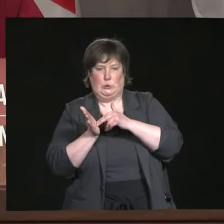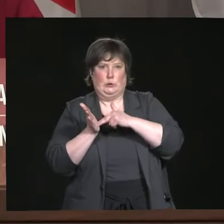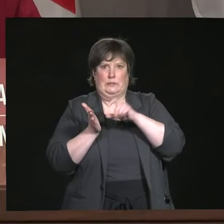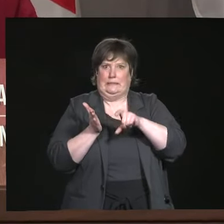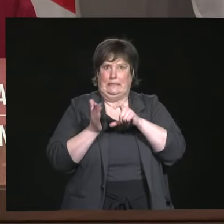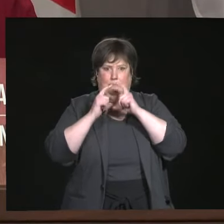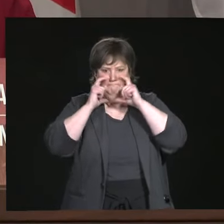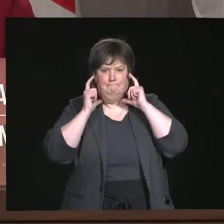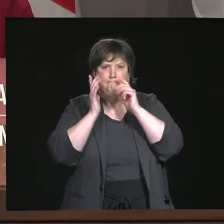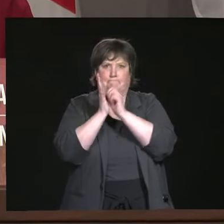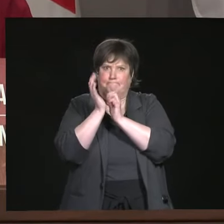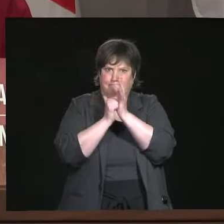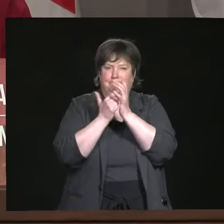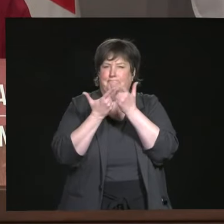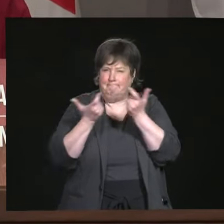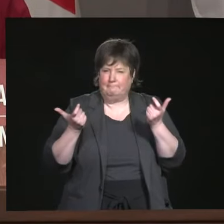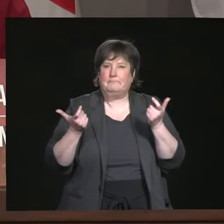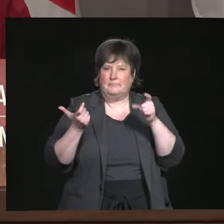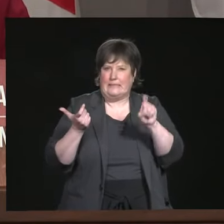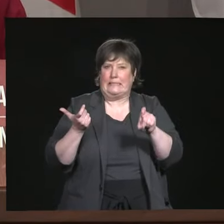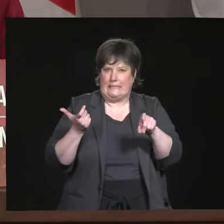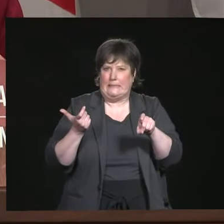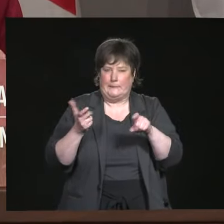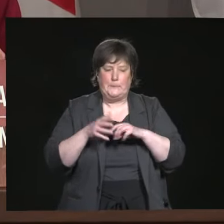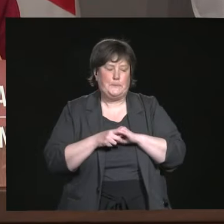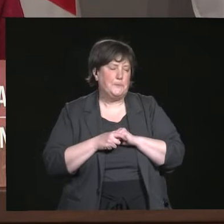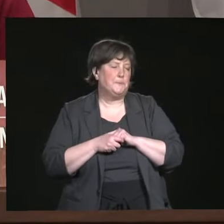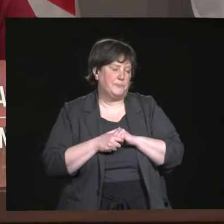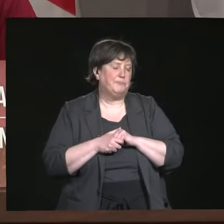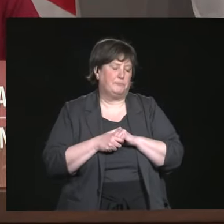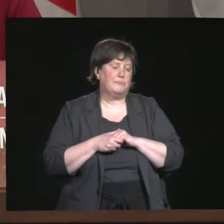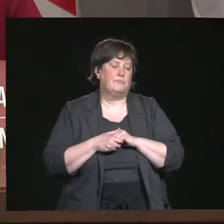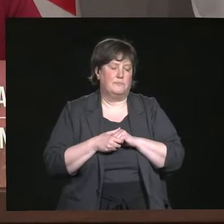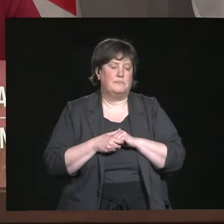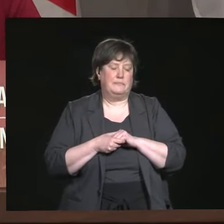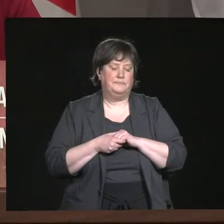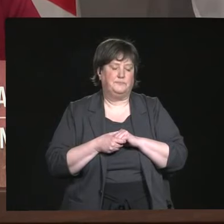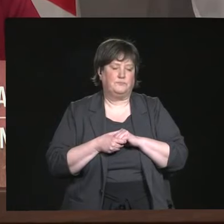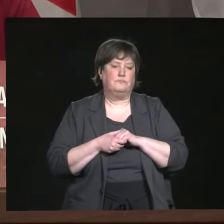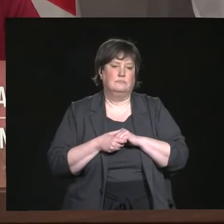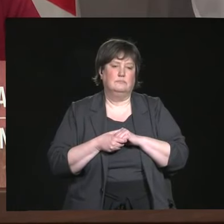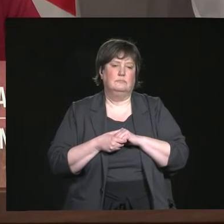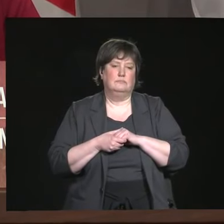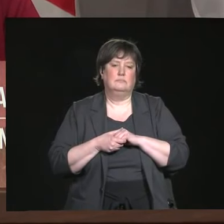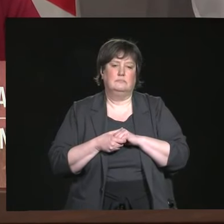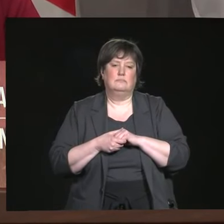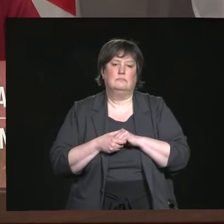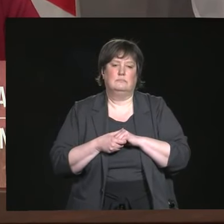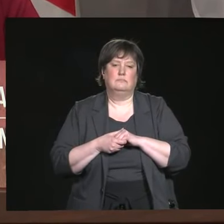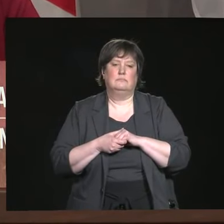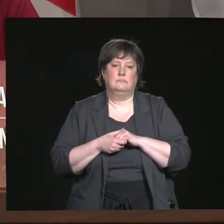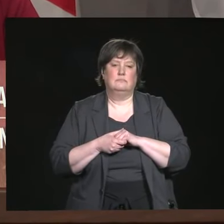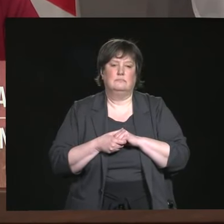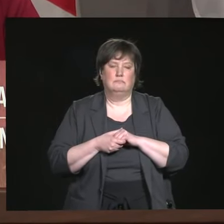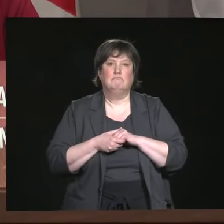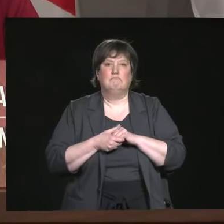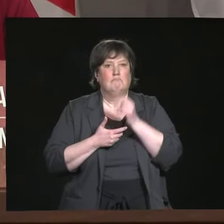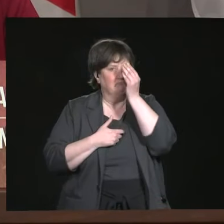ligne. Et je vous assurer que nous avons procuré des